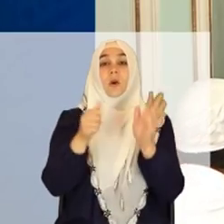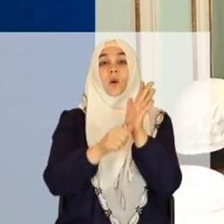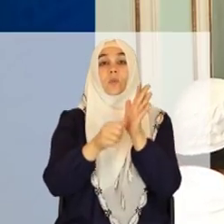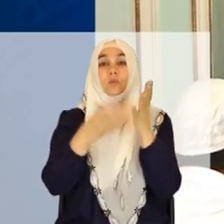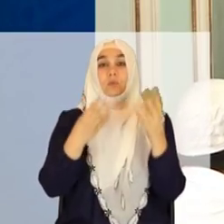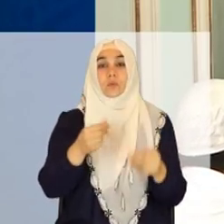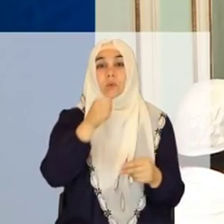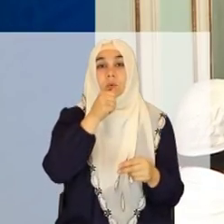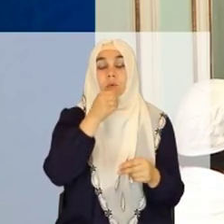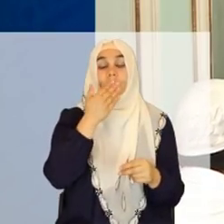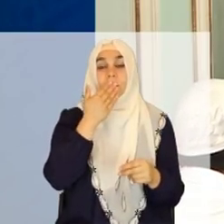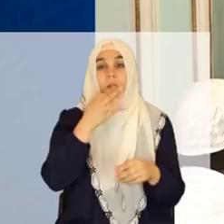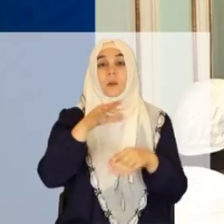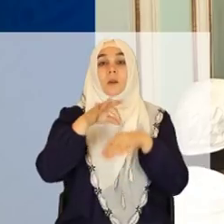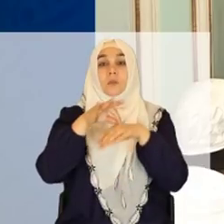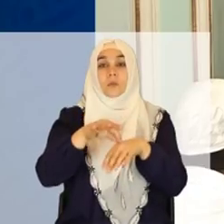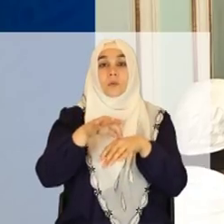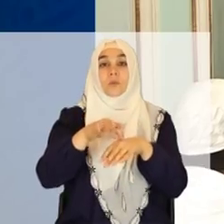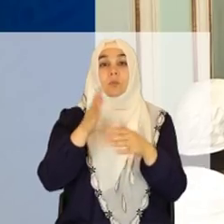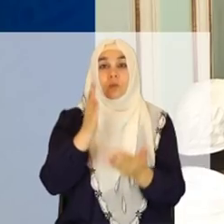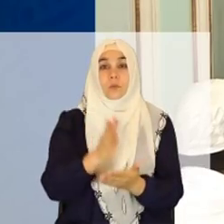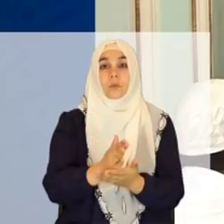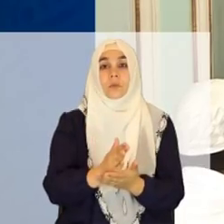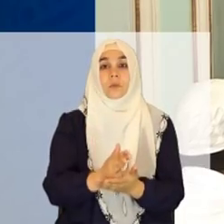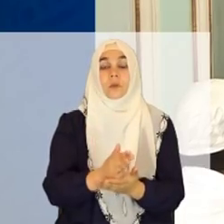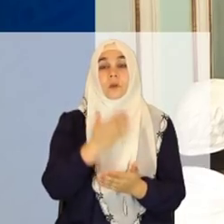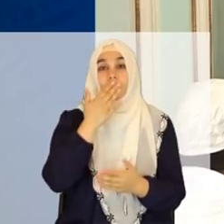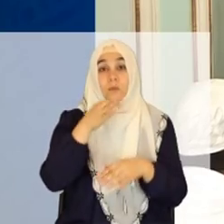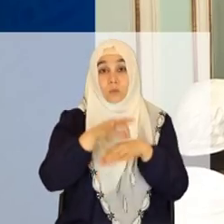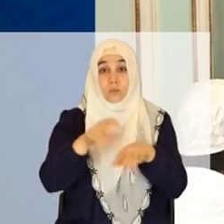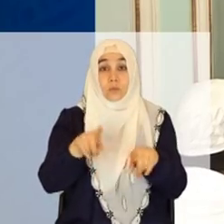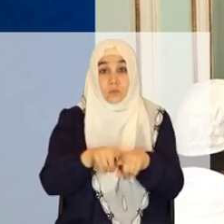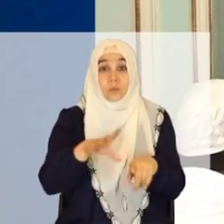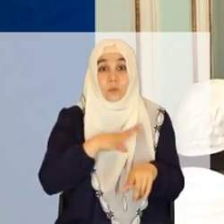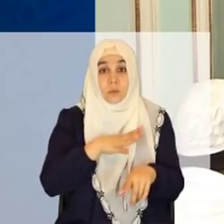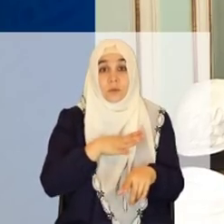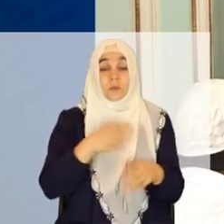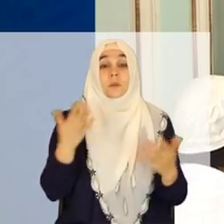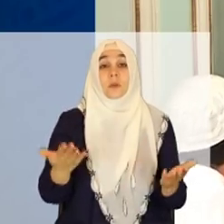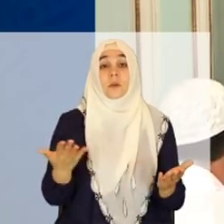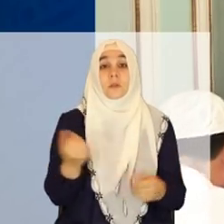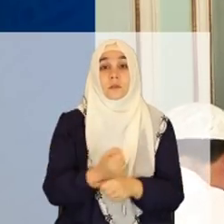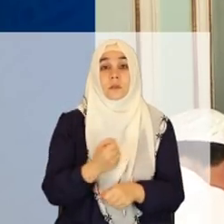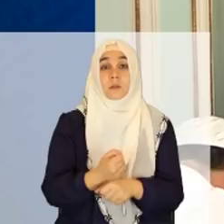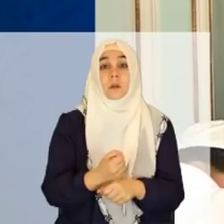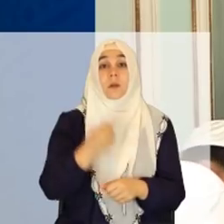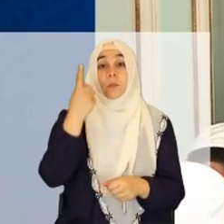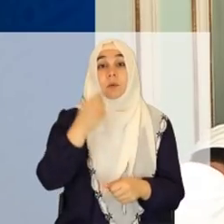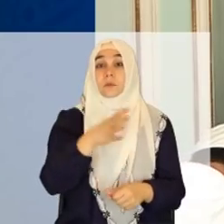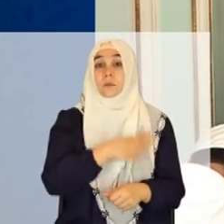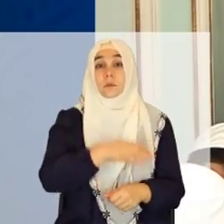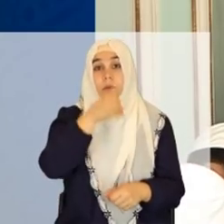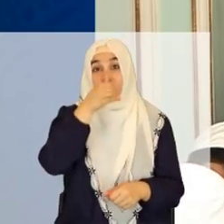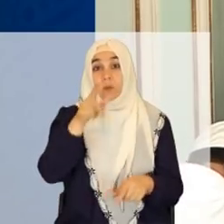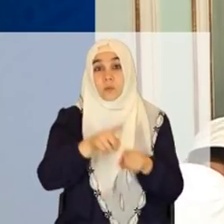60 kun ketma-ket roza tutasan dedilar. Shu rozani deb shunga duchor bo'ldim axir dedi. Bir kunini